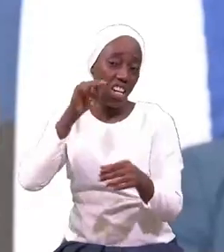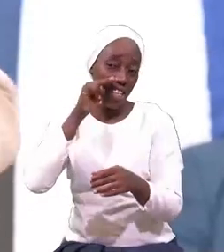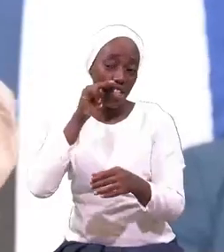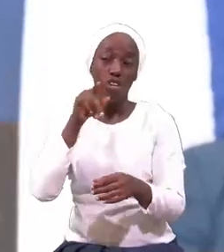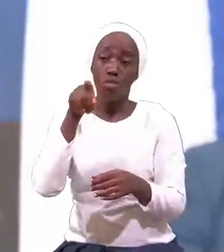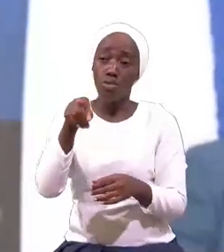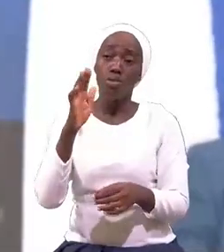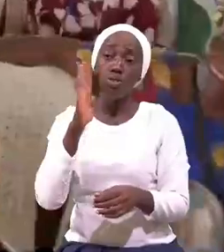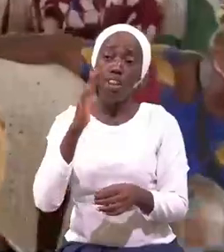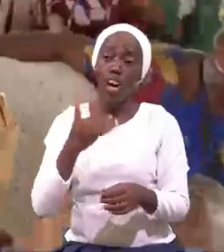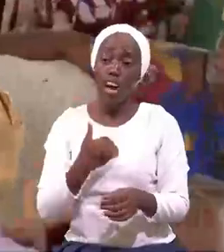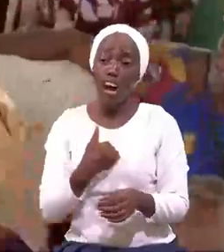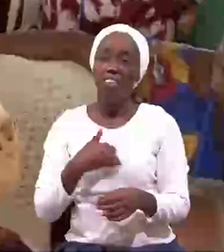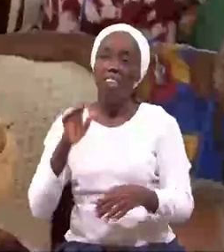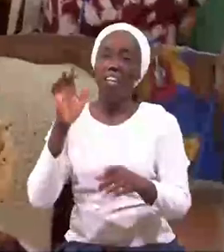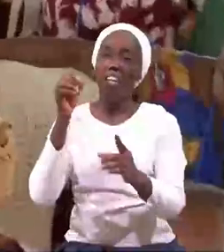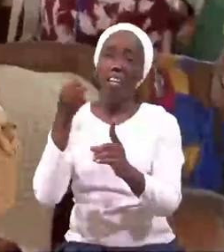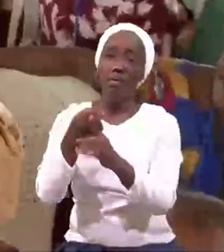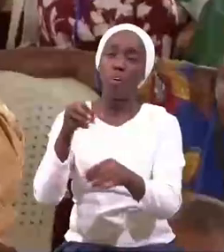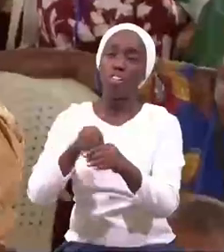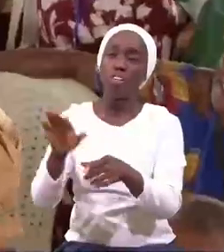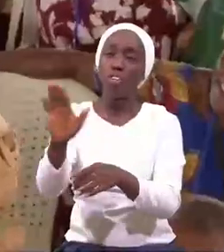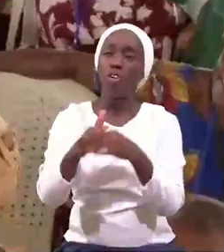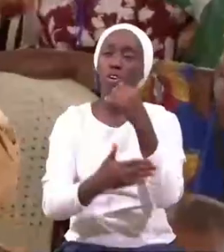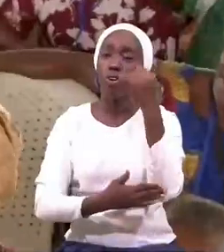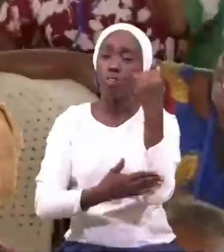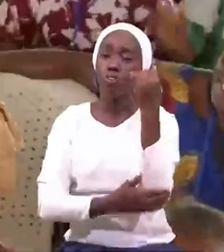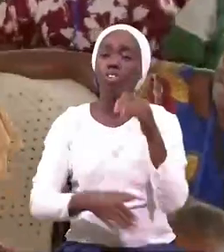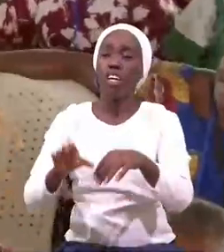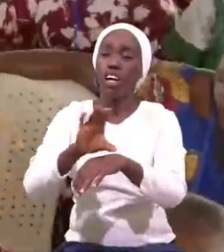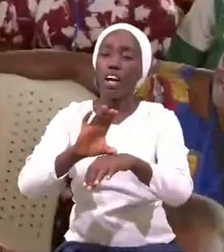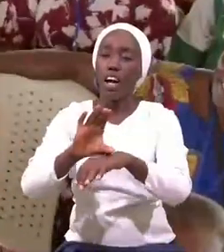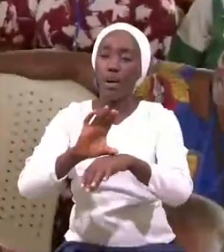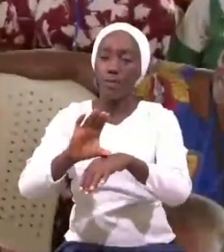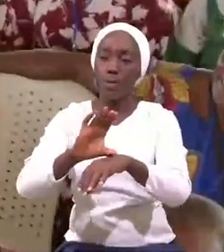Toi aussi, tu auras un impact dans ton pays au Cameroun.